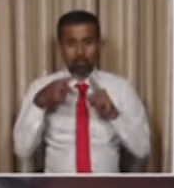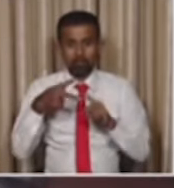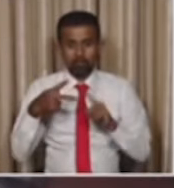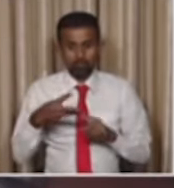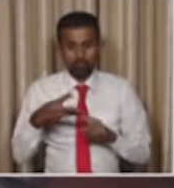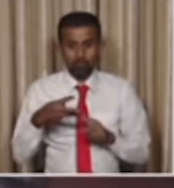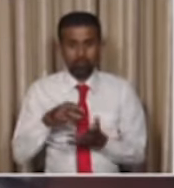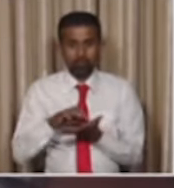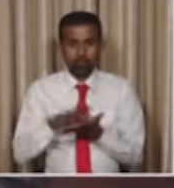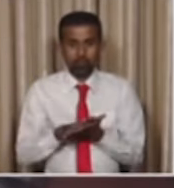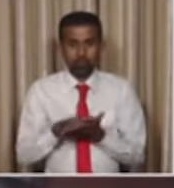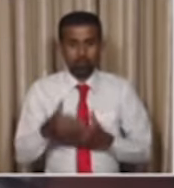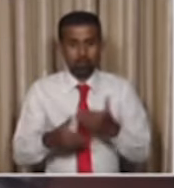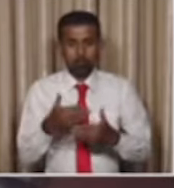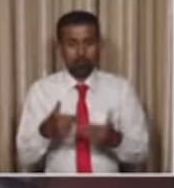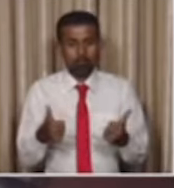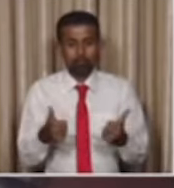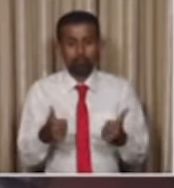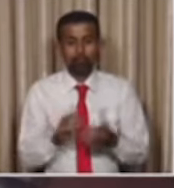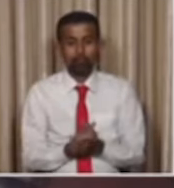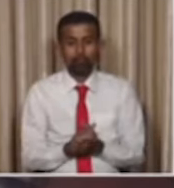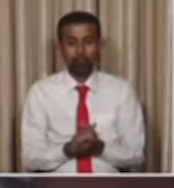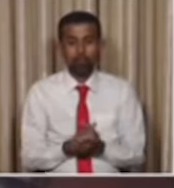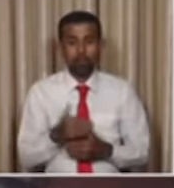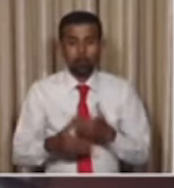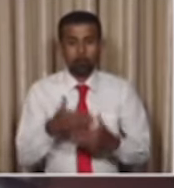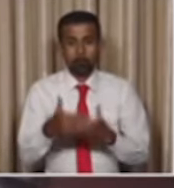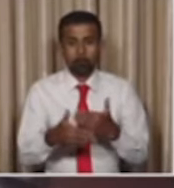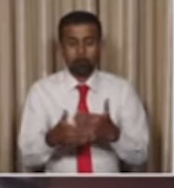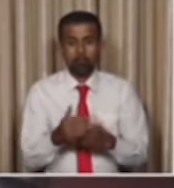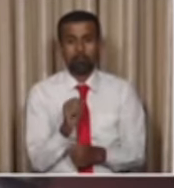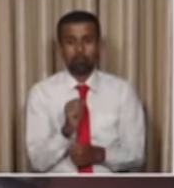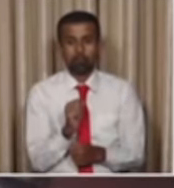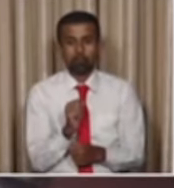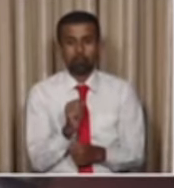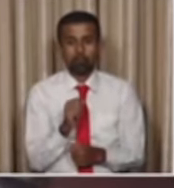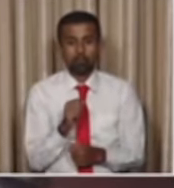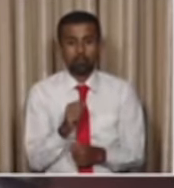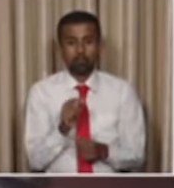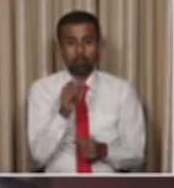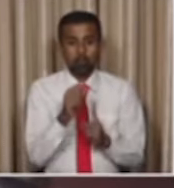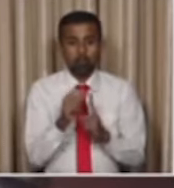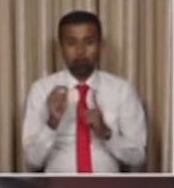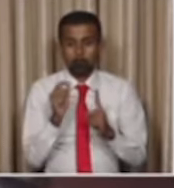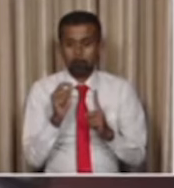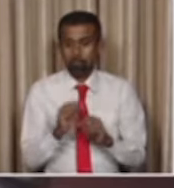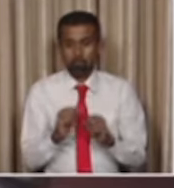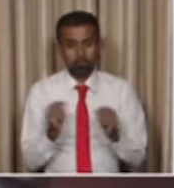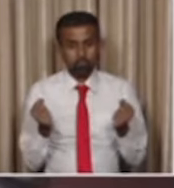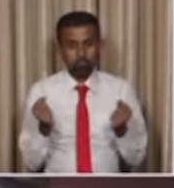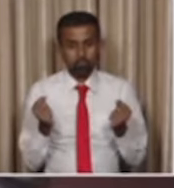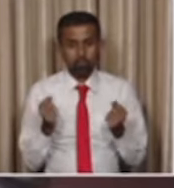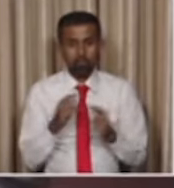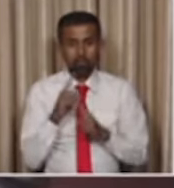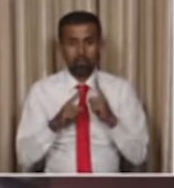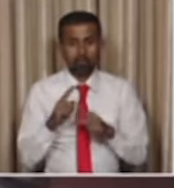දාලා අපි එකතු ස්ථාවර නියෝග කරන සභාව පවත්වගෙන යන්න. සභාව පවත්වගෙන යනකොට වෙන දේ තමයි අදාළ කතික මන්ත්‍රීවරු නැතු වෙනවා සභාවේ